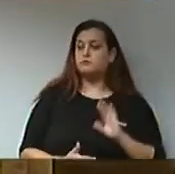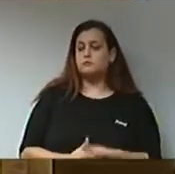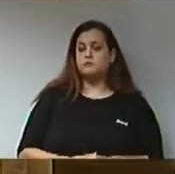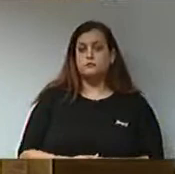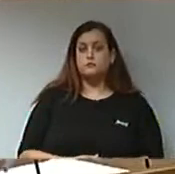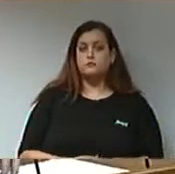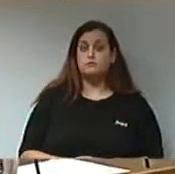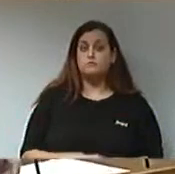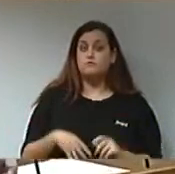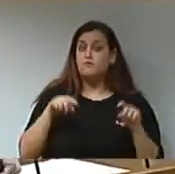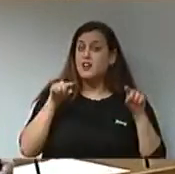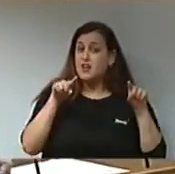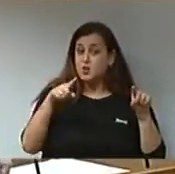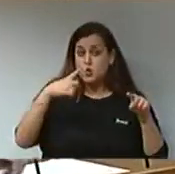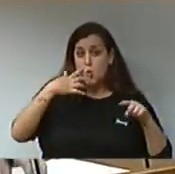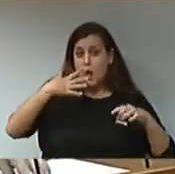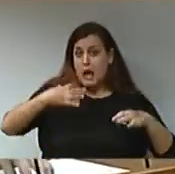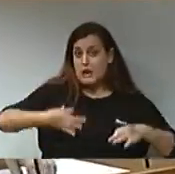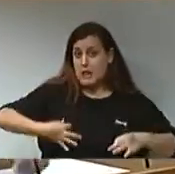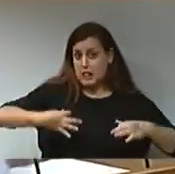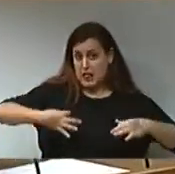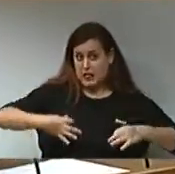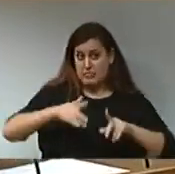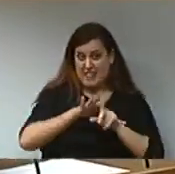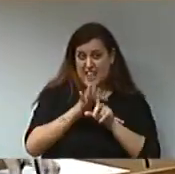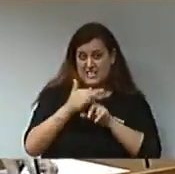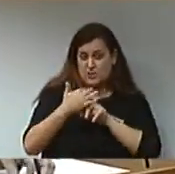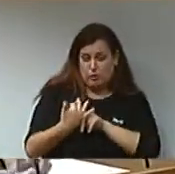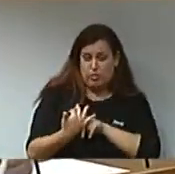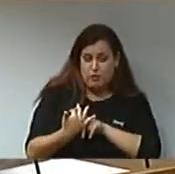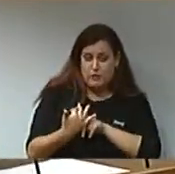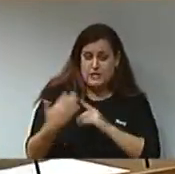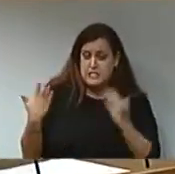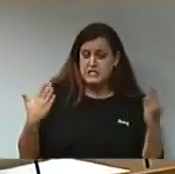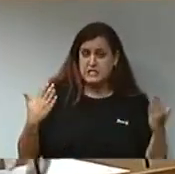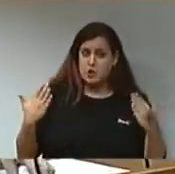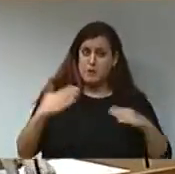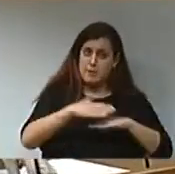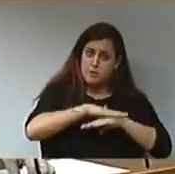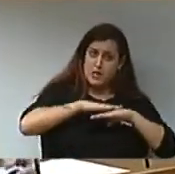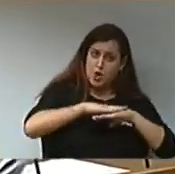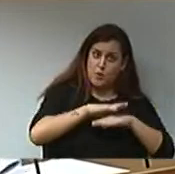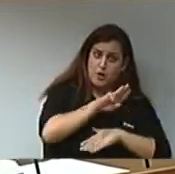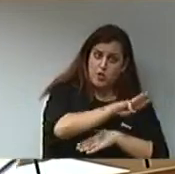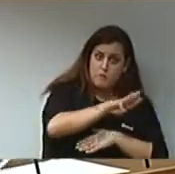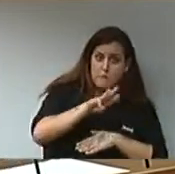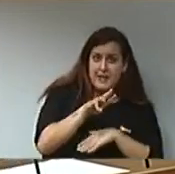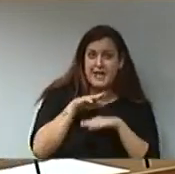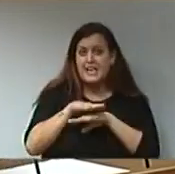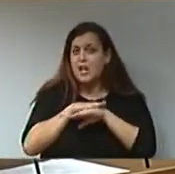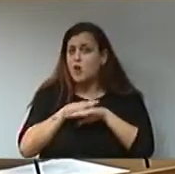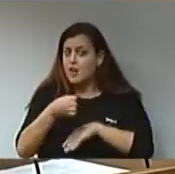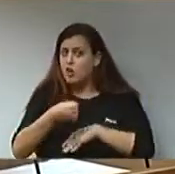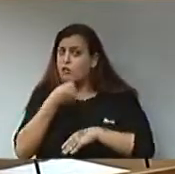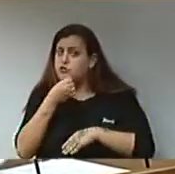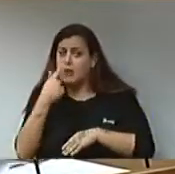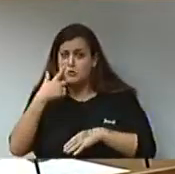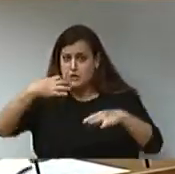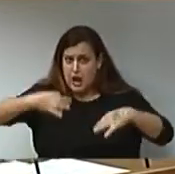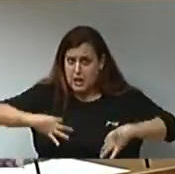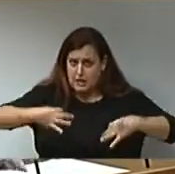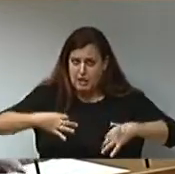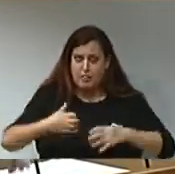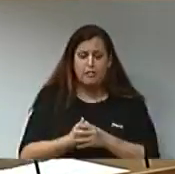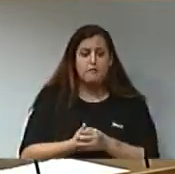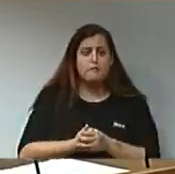Eixa és la realitat de lo que ha passat en està passant en la comunitat valenciana. Mire, vostè parlava una altra vegada